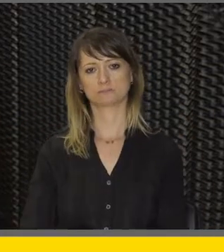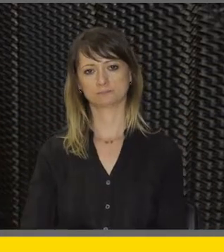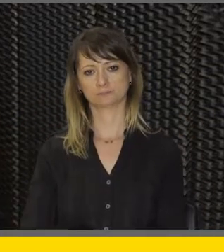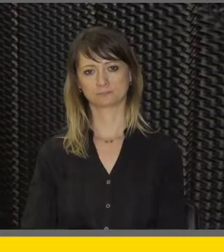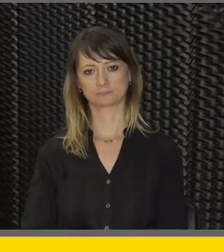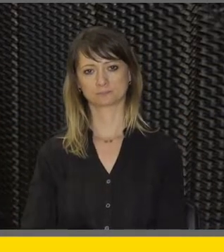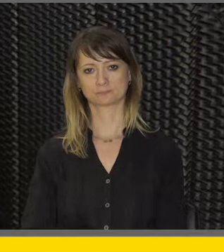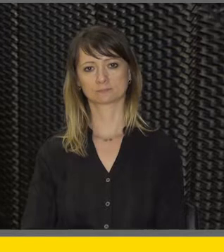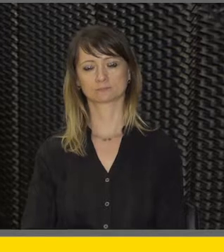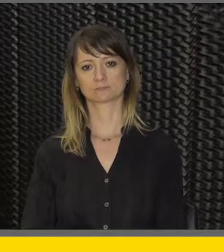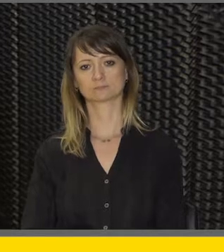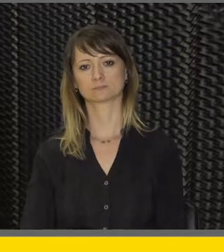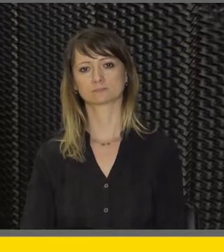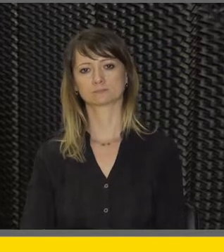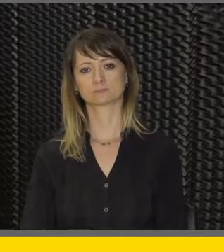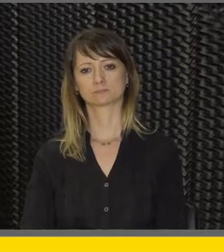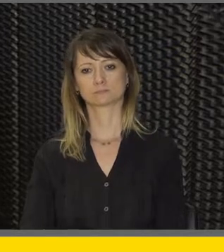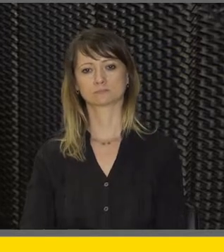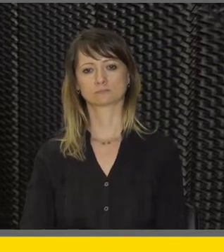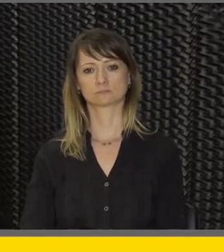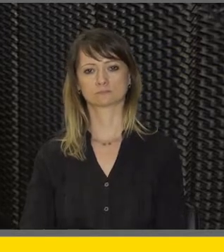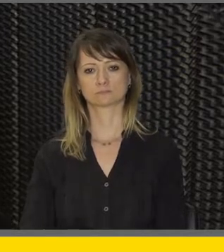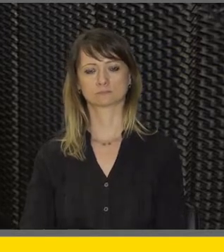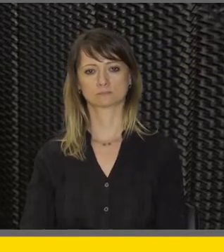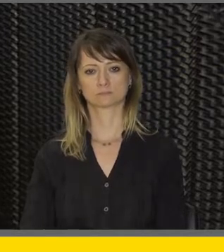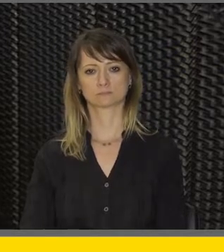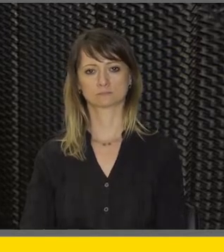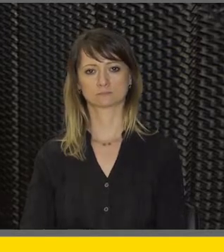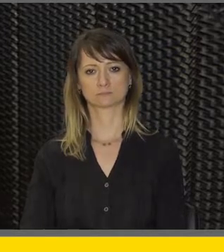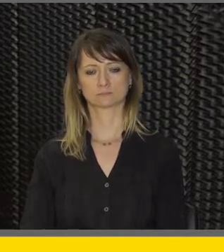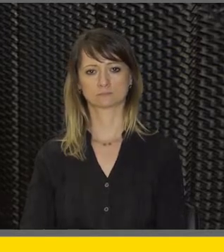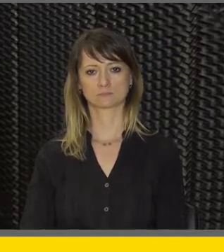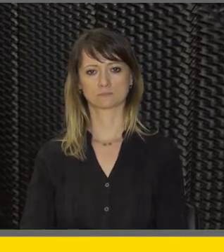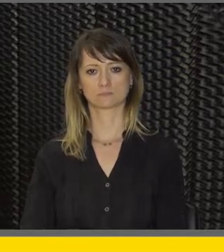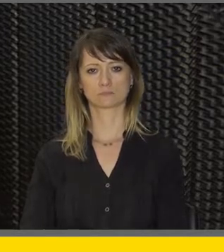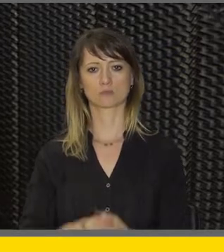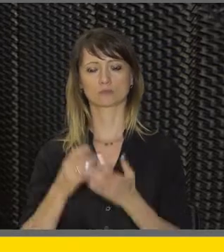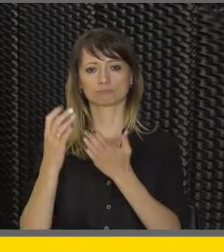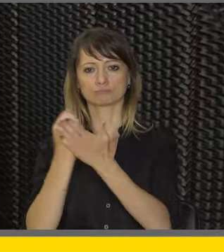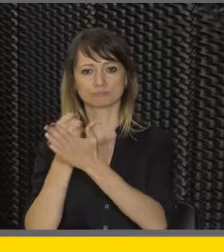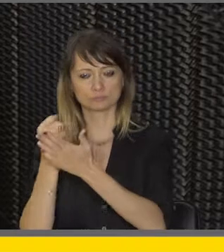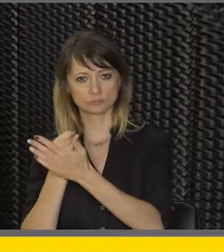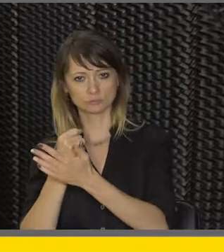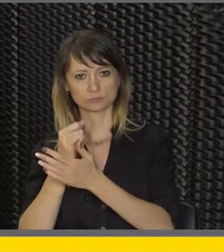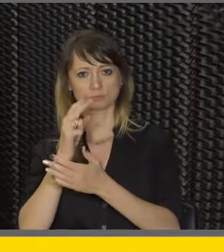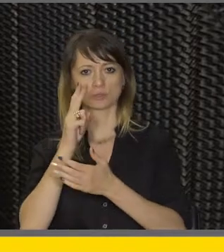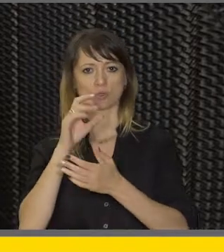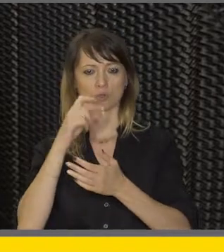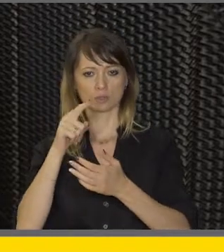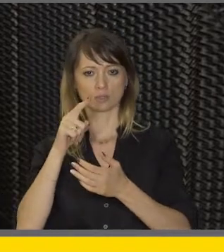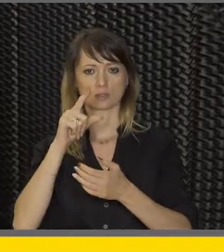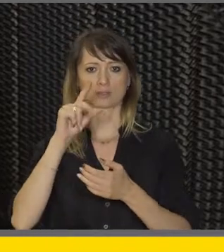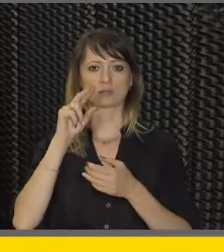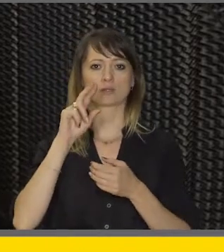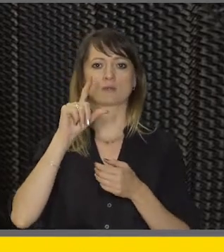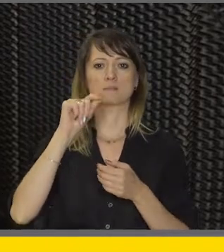O, i tutaj, proszę Państwa, jeszcze raz przywołana informacja, że wzięto kody PHD dotyczące zielonej gospodarki do